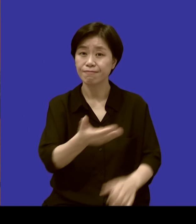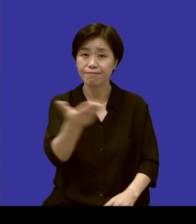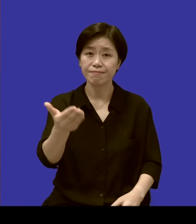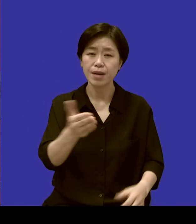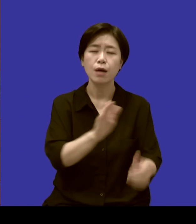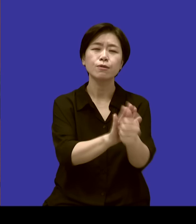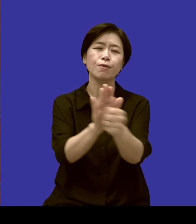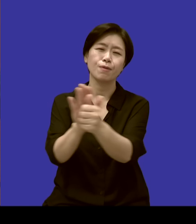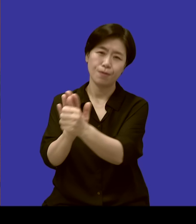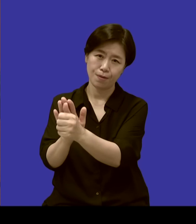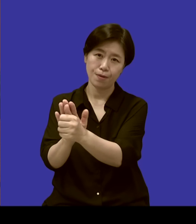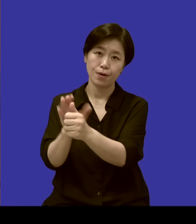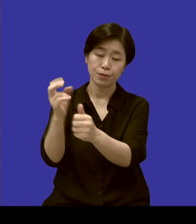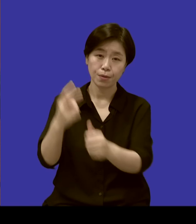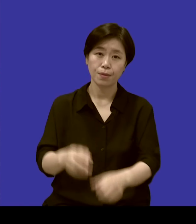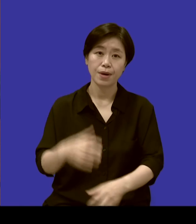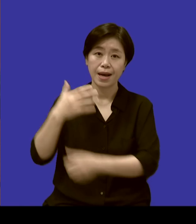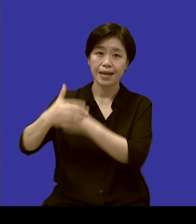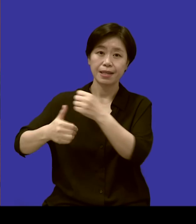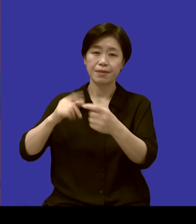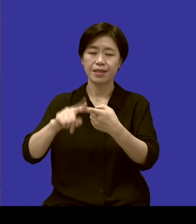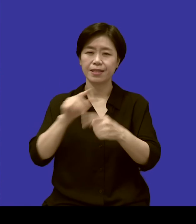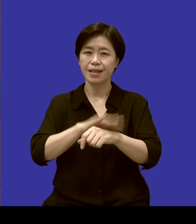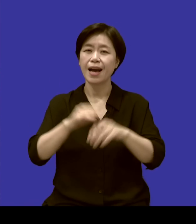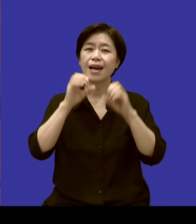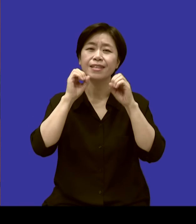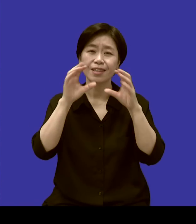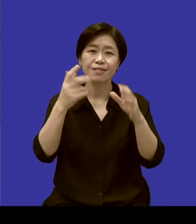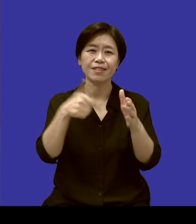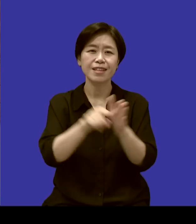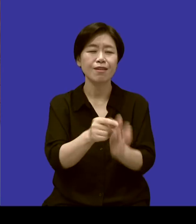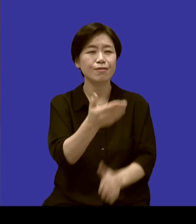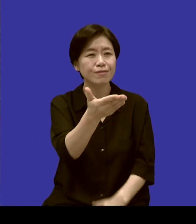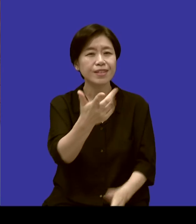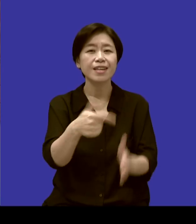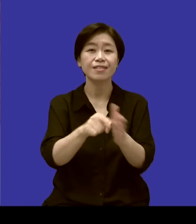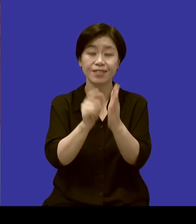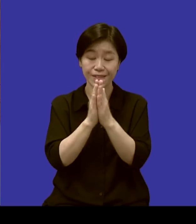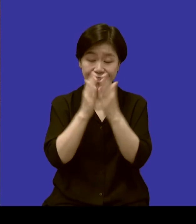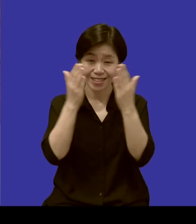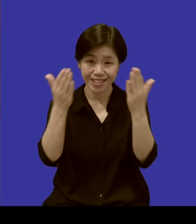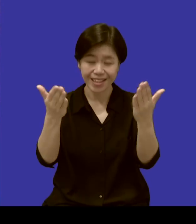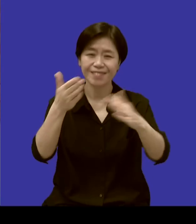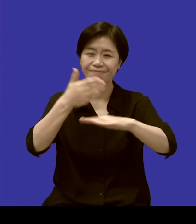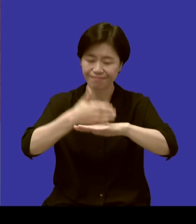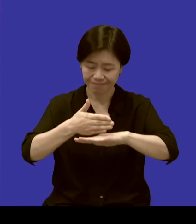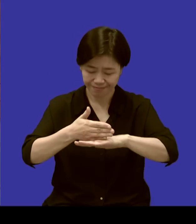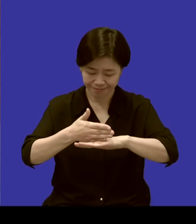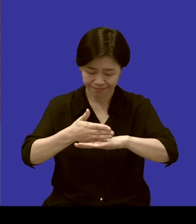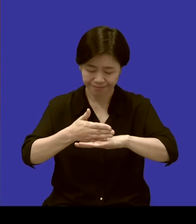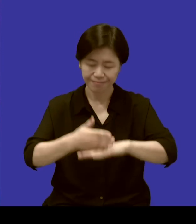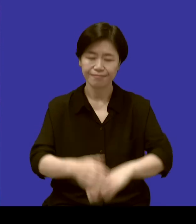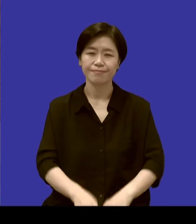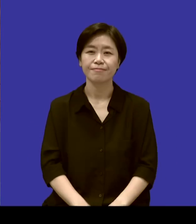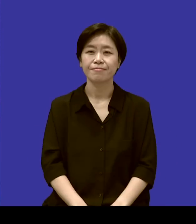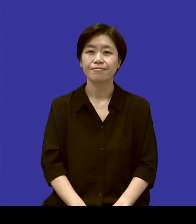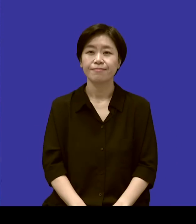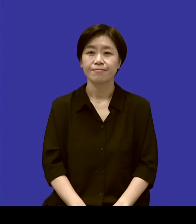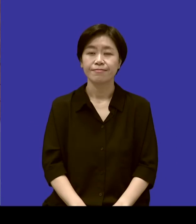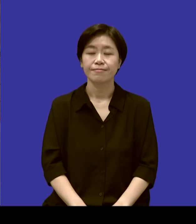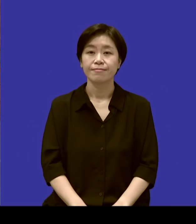손 붙잡아 주시고 그들에게 만났던 하나님을 꼭 전하는 권사님을 저희도 열심히 응원하겠습니다. 감사합니다. 네, 오늘 귀한 간증 고맙습니다. 감사합니다. 감사합니다.